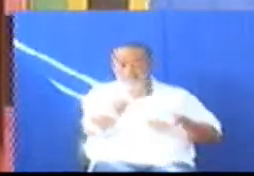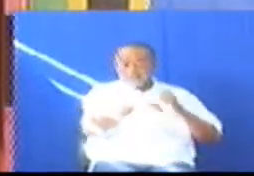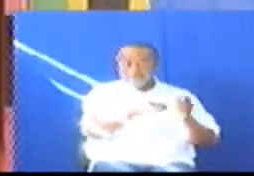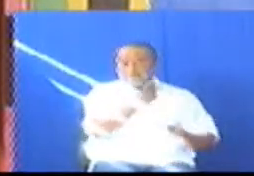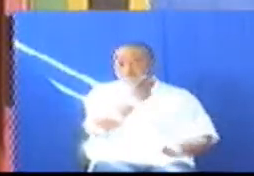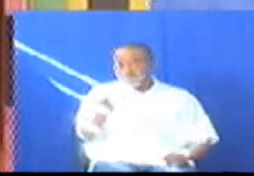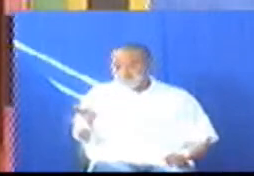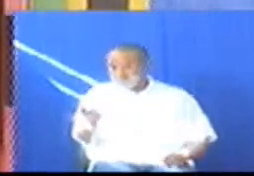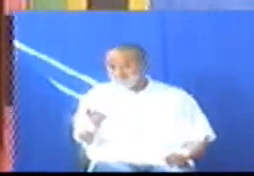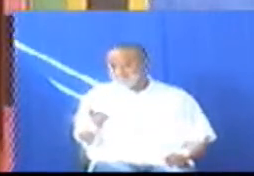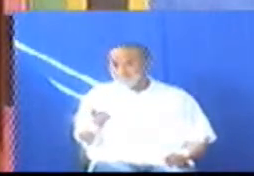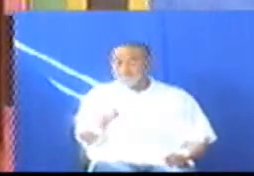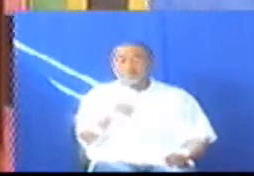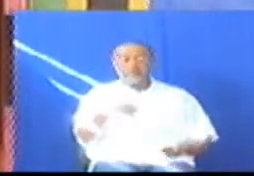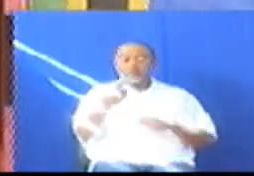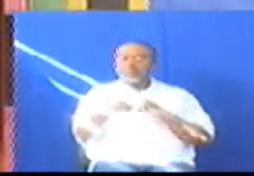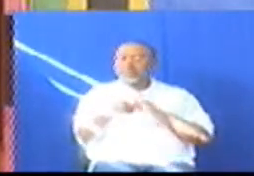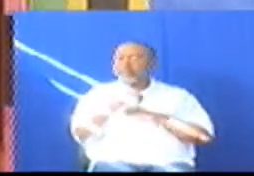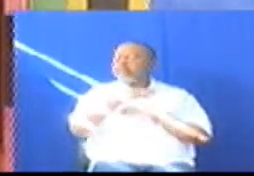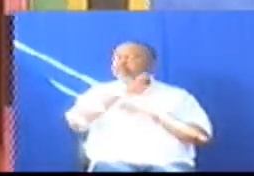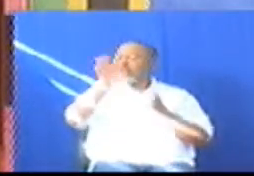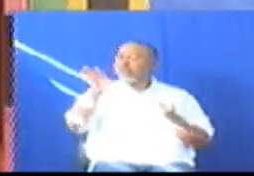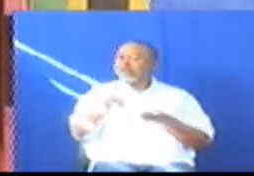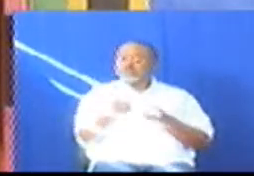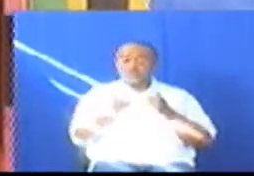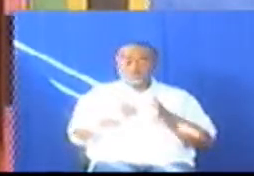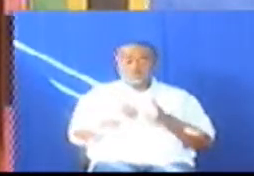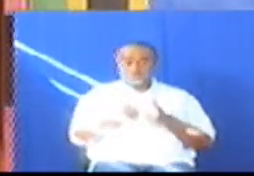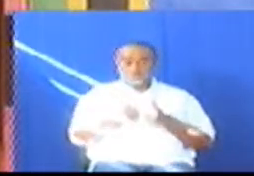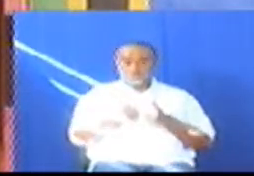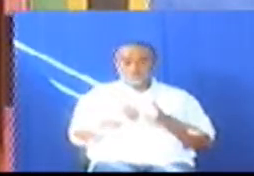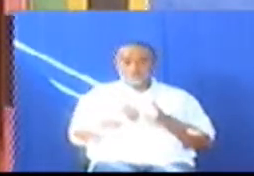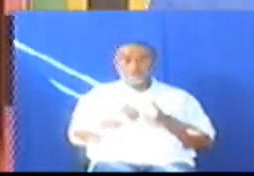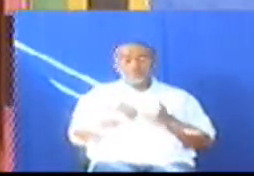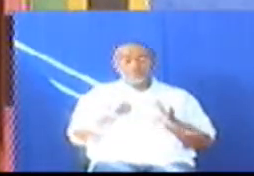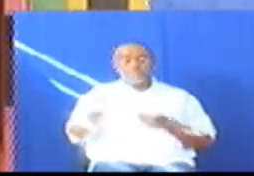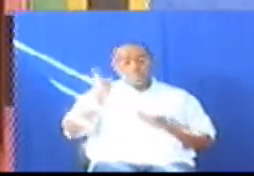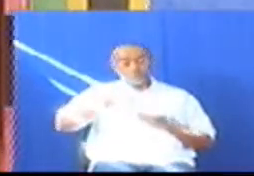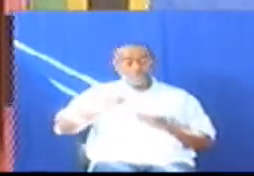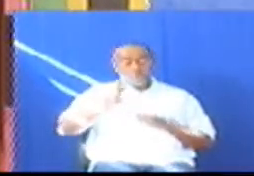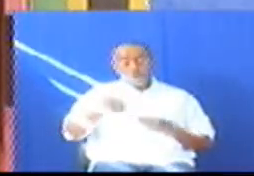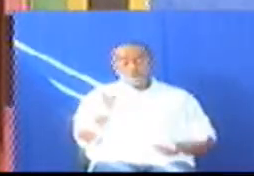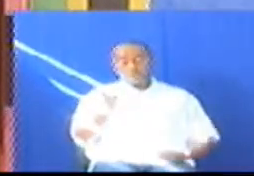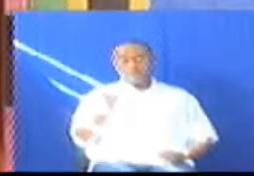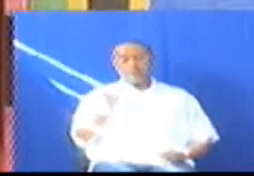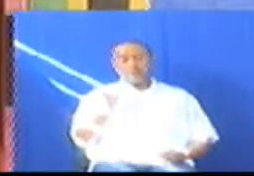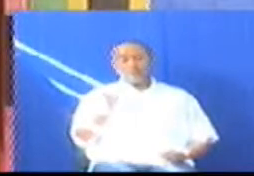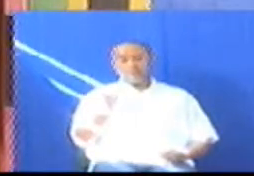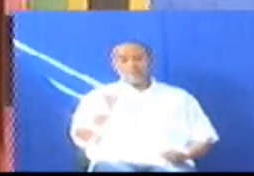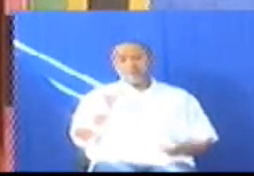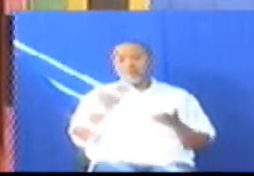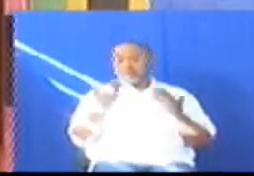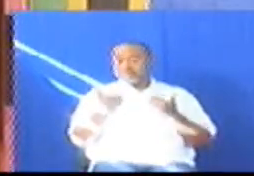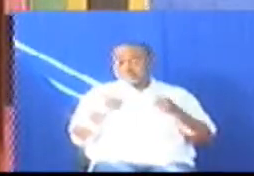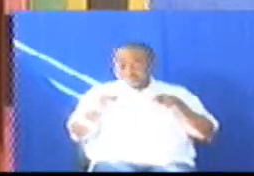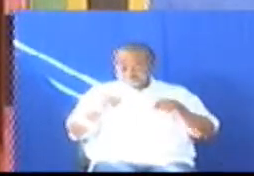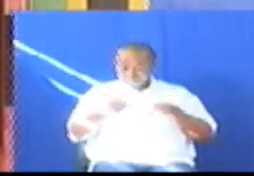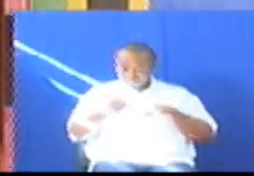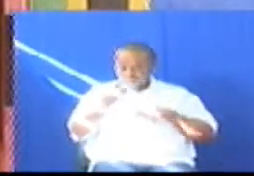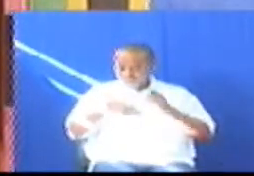nzima zilitarajiwa kukamilika mwaka 2019. Sasa leo tuko